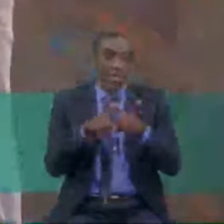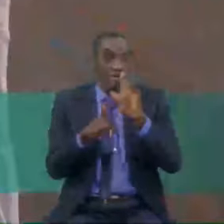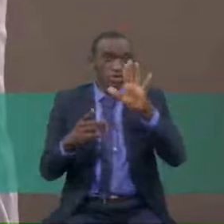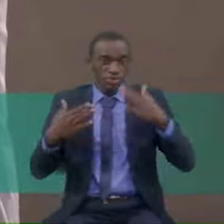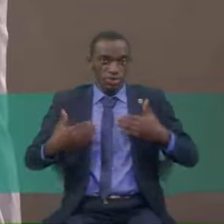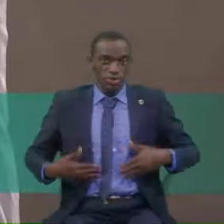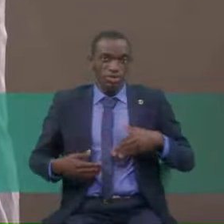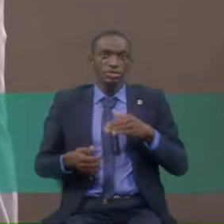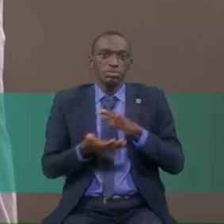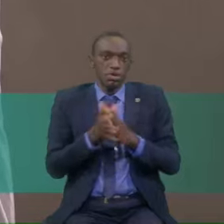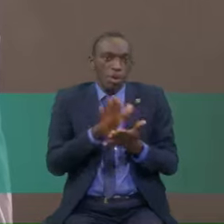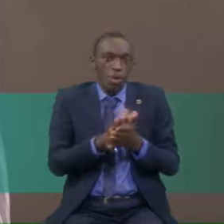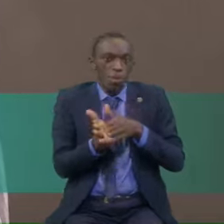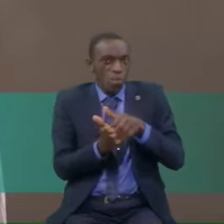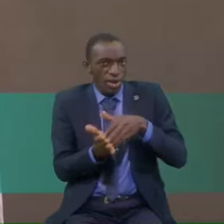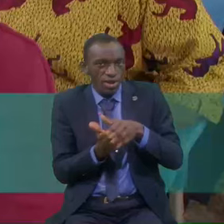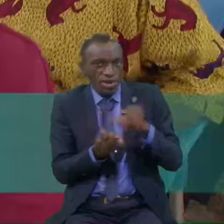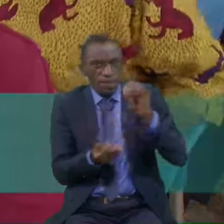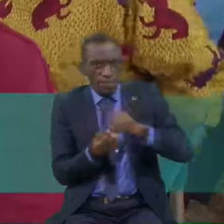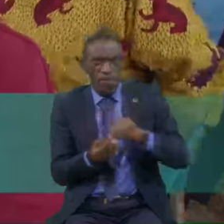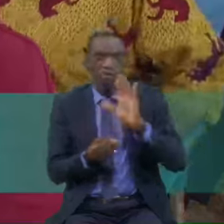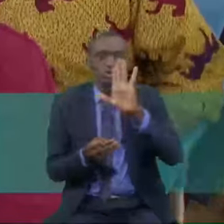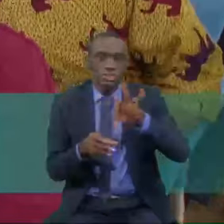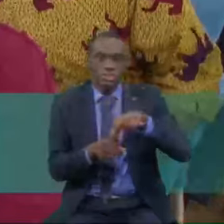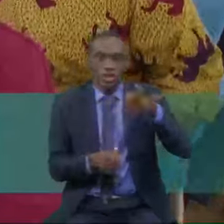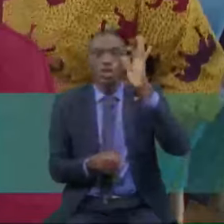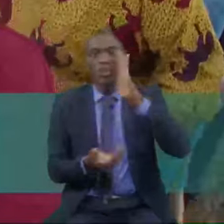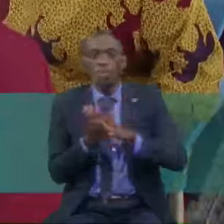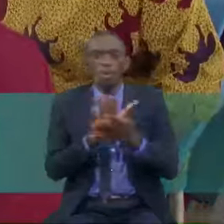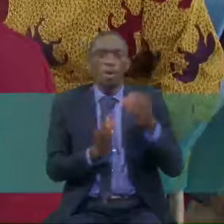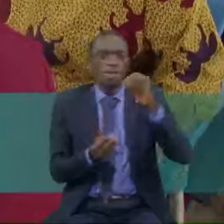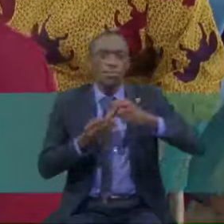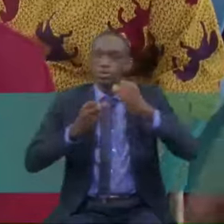Comme ton corps s'affaiblit, ton esprit devient plus fort,